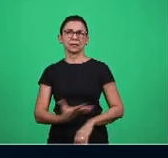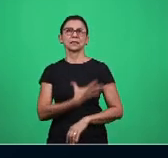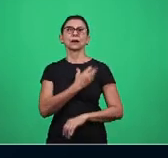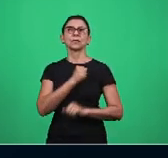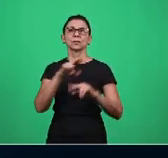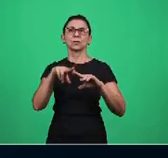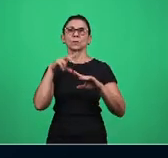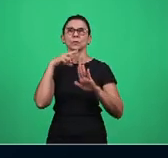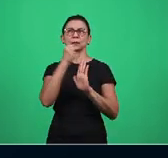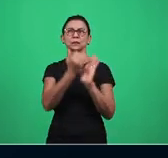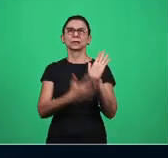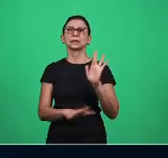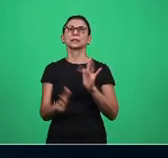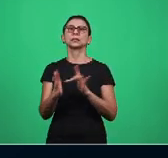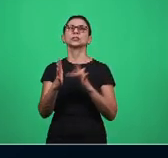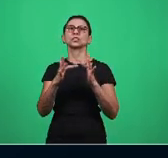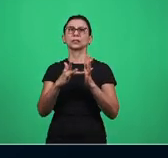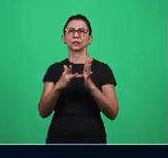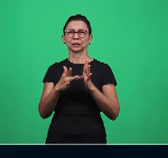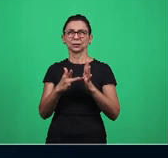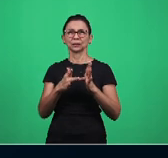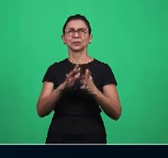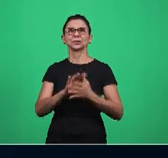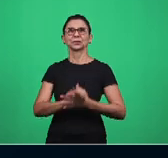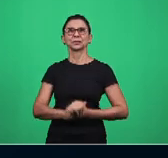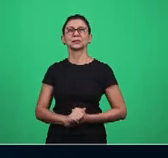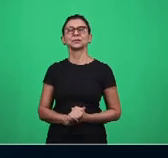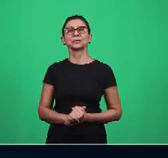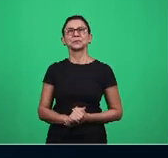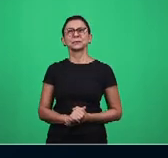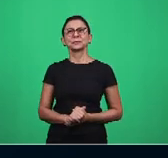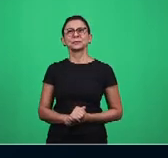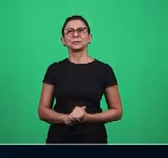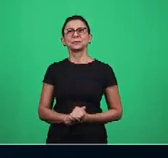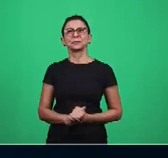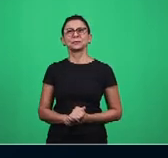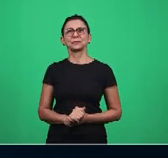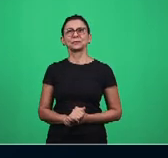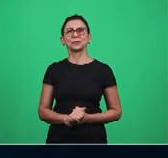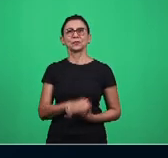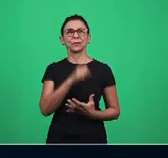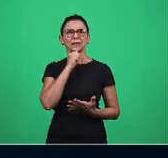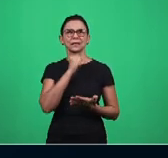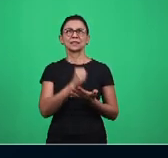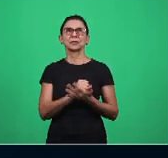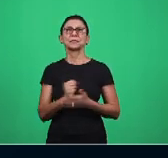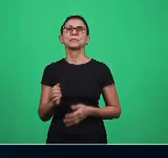Jésus. L'argent dans la Bible symbolise la rédemption. L'argent